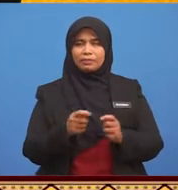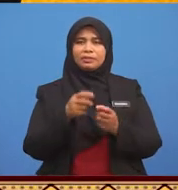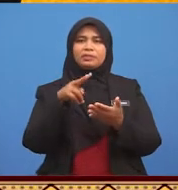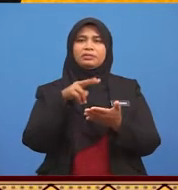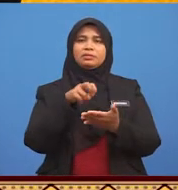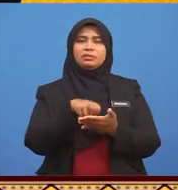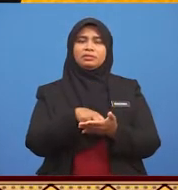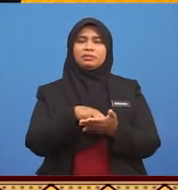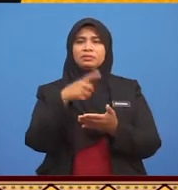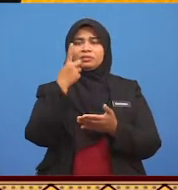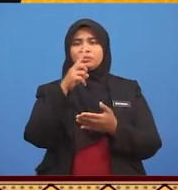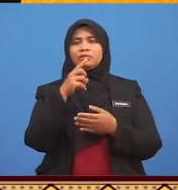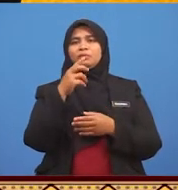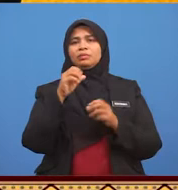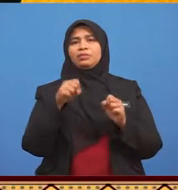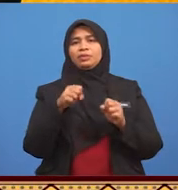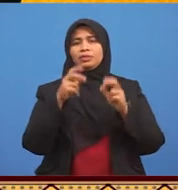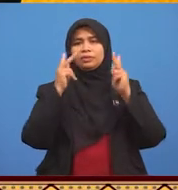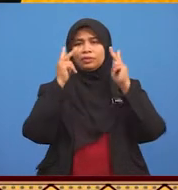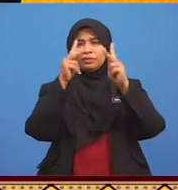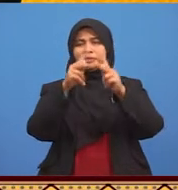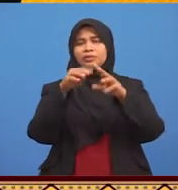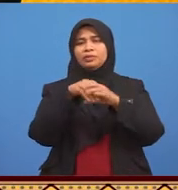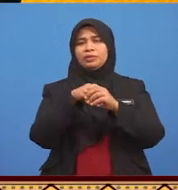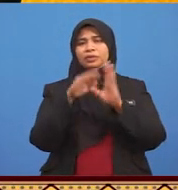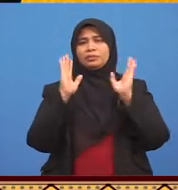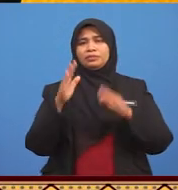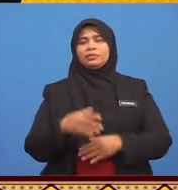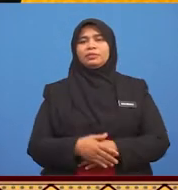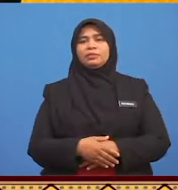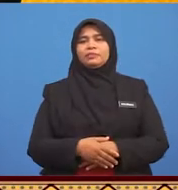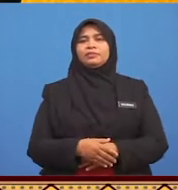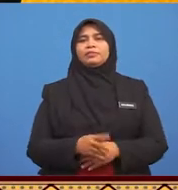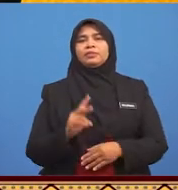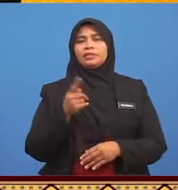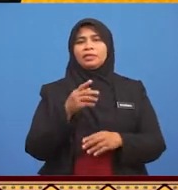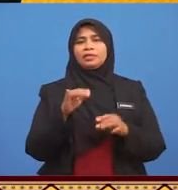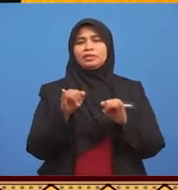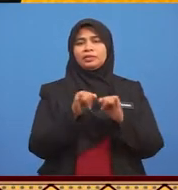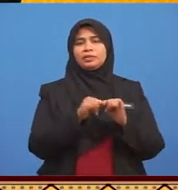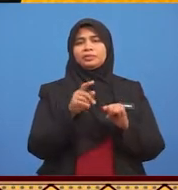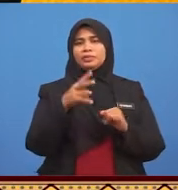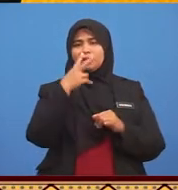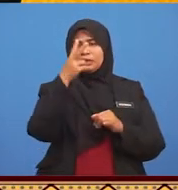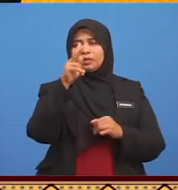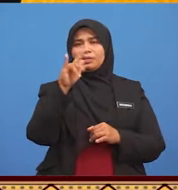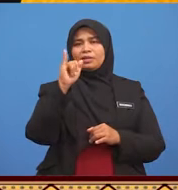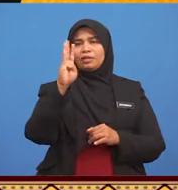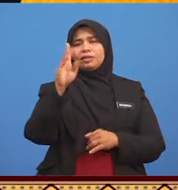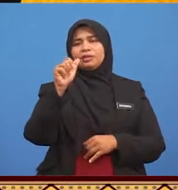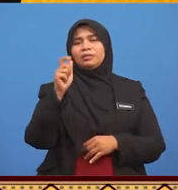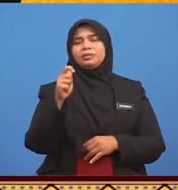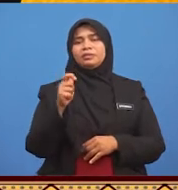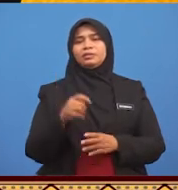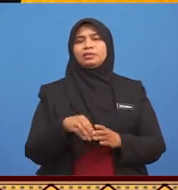untuk menimbulkan kekhusyukan. Dalam solat, kita mempunyai tiga kiblat. Kiblat yang pertama ialah kita